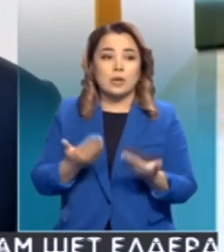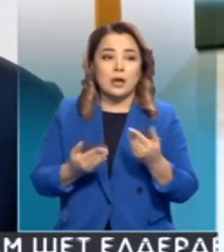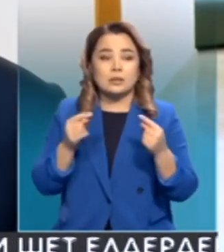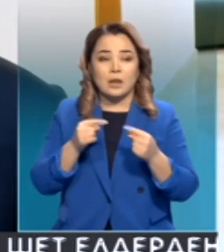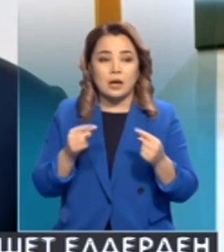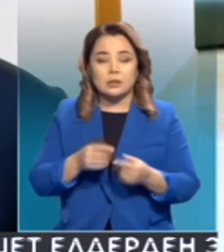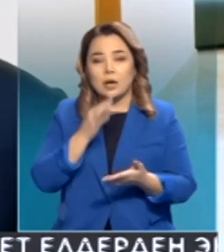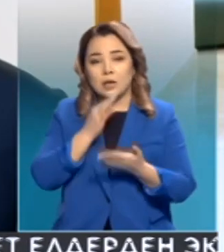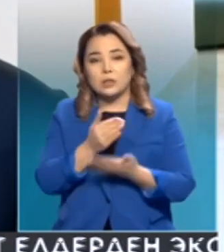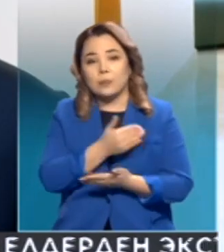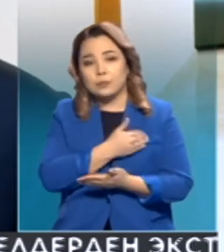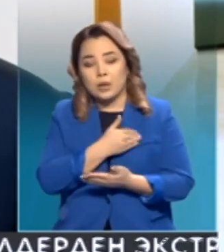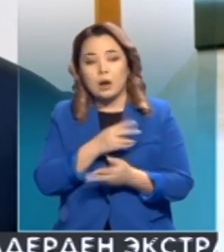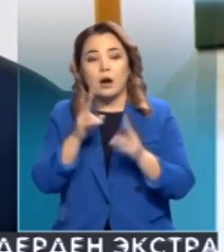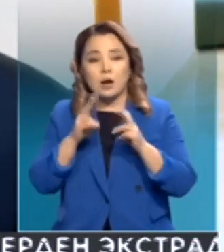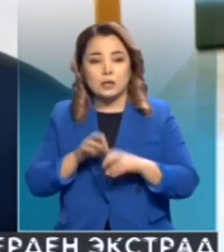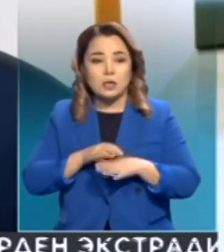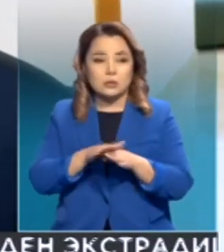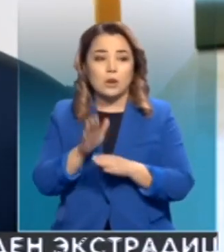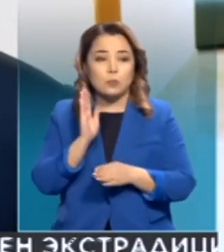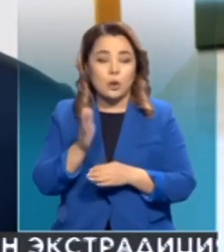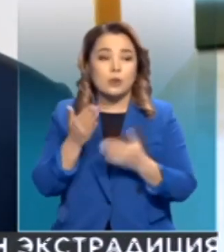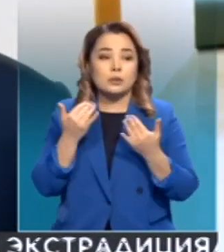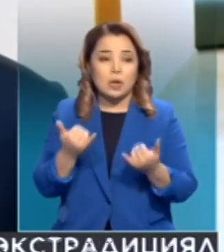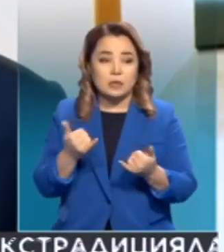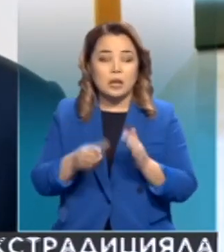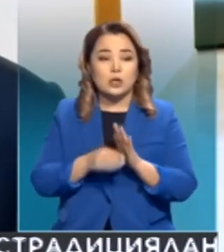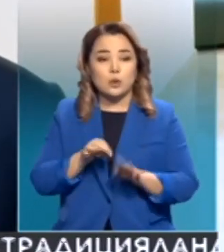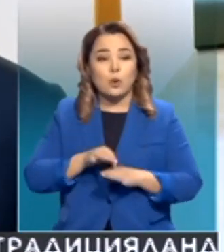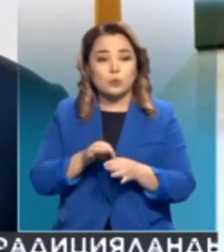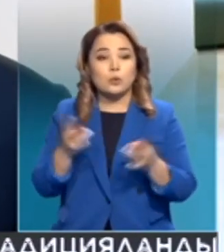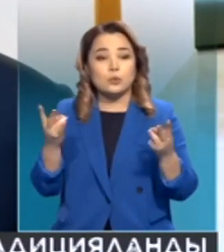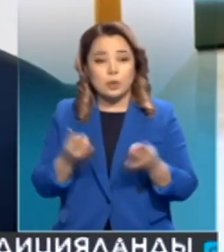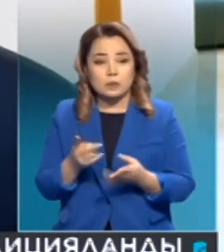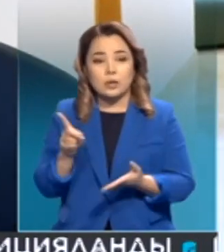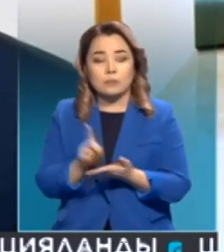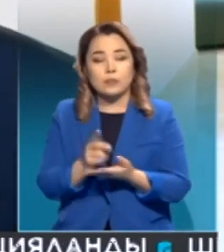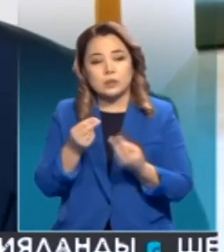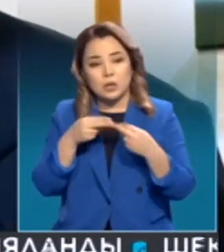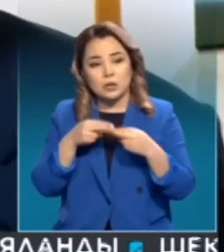нақтылау кезінде керек болса, оны қарастырамыз. Бірақ енді бәрі өткізу керек болса, біз енді қаражат бөлеміз оны.